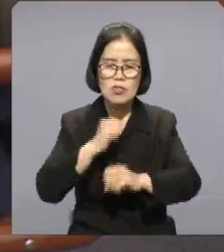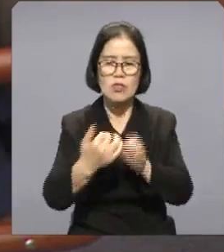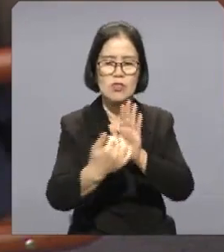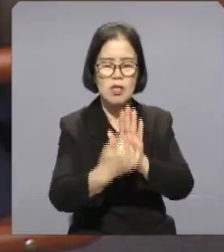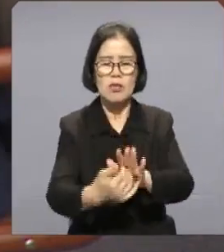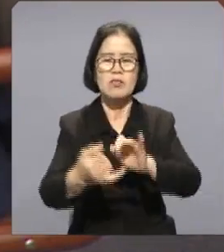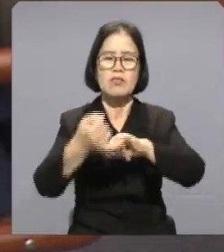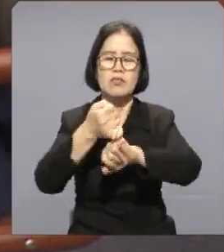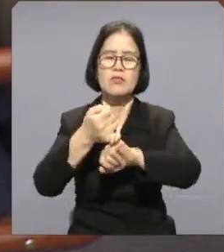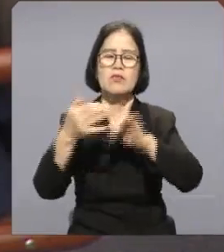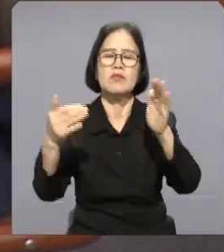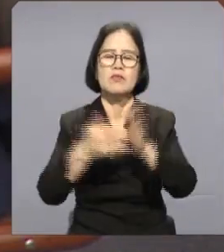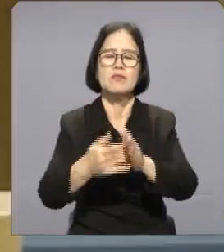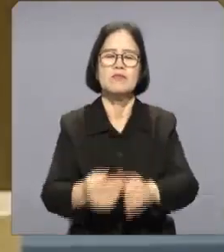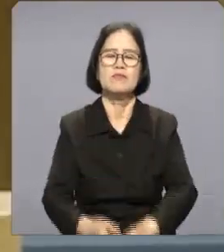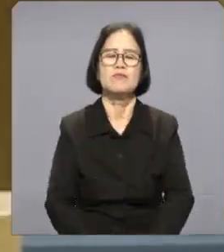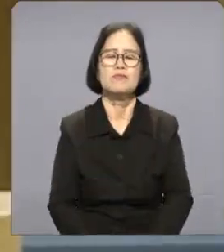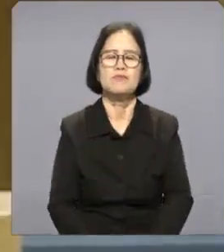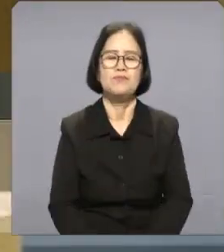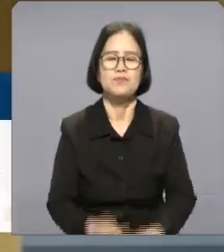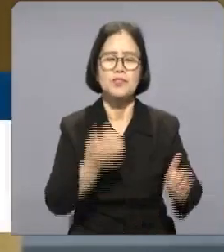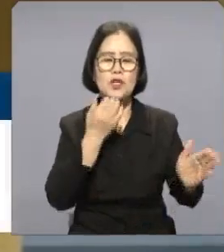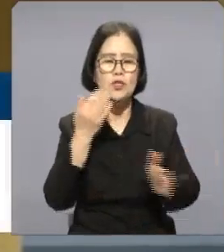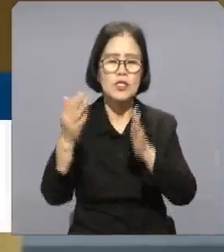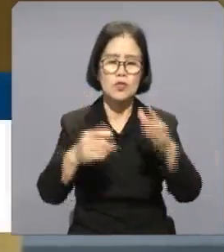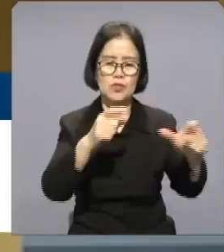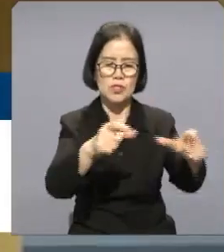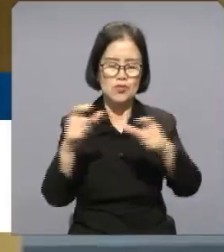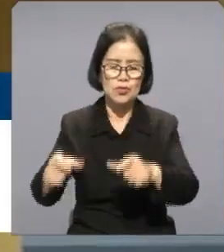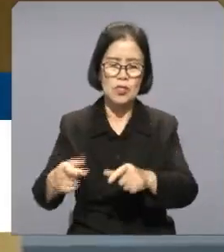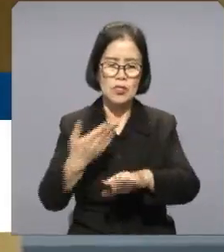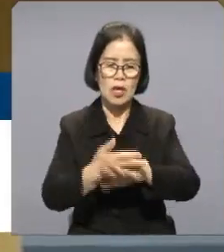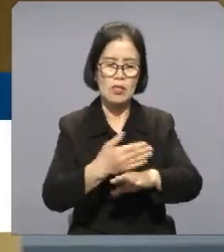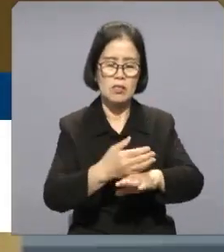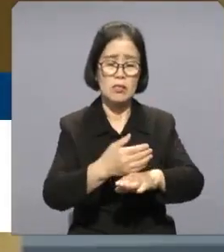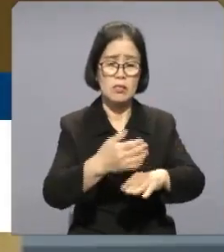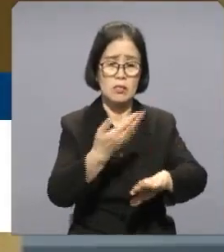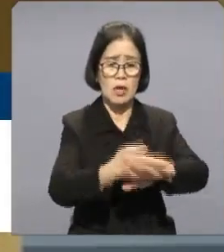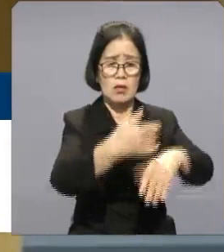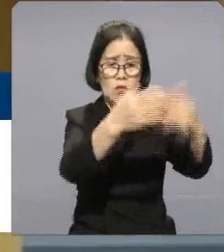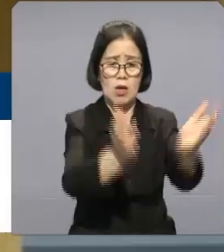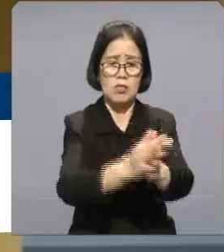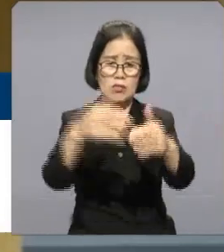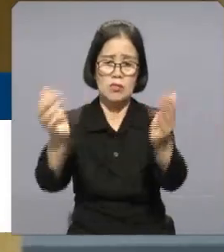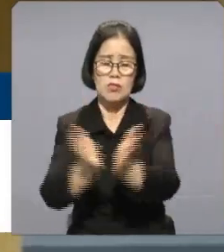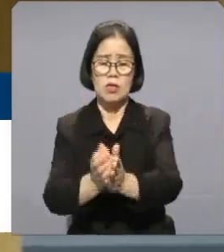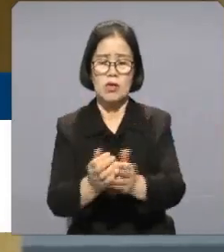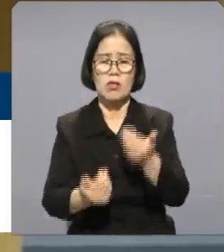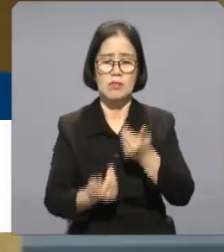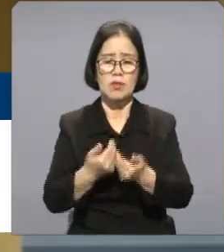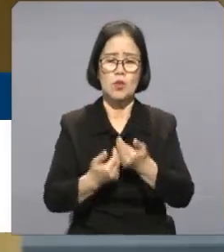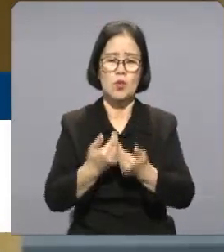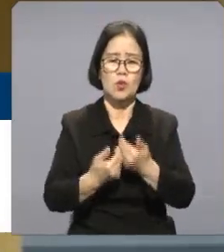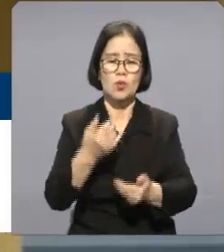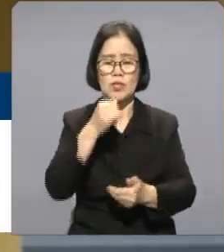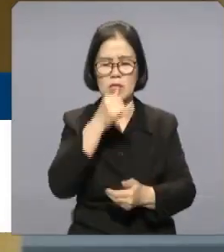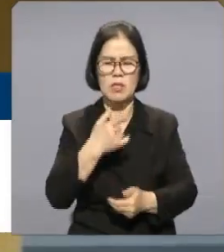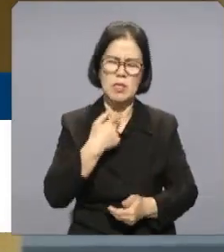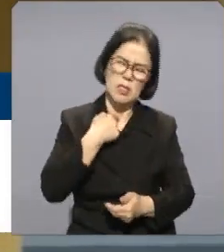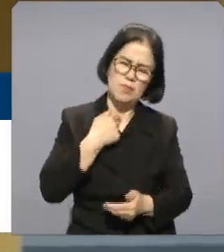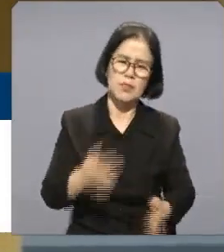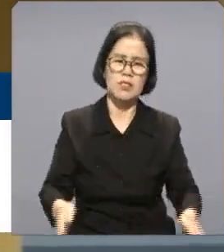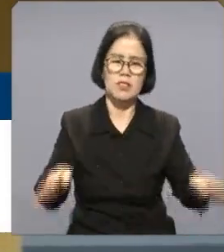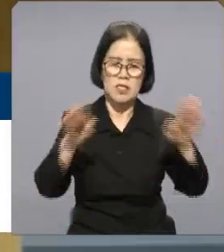대응을 약속했습니다. 경기도 시군에 다른 광역자치단체와 갈등을 빚고 있는